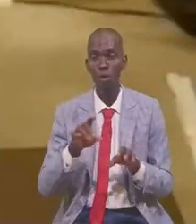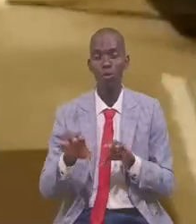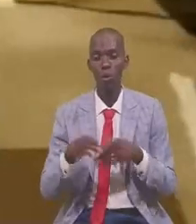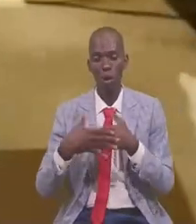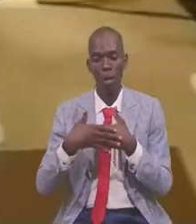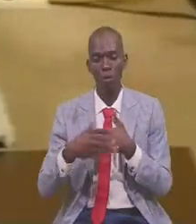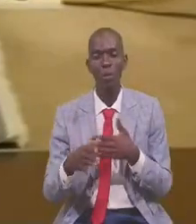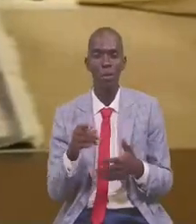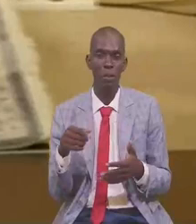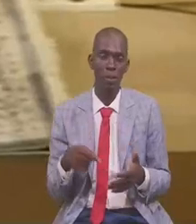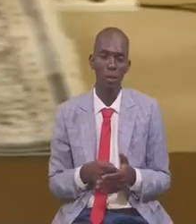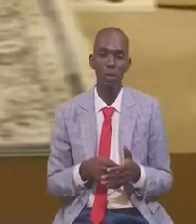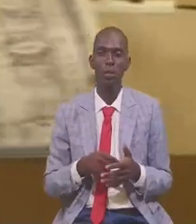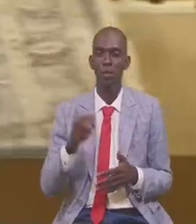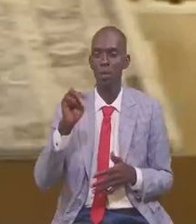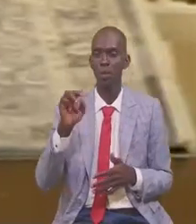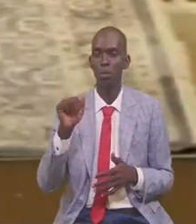Après ce manteau